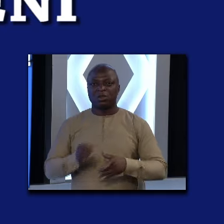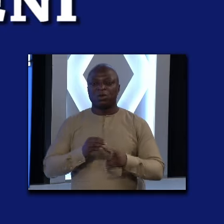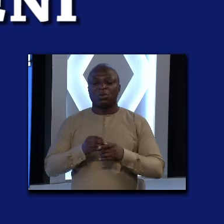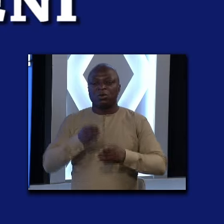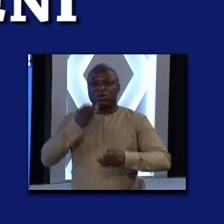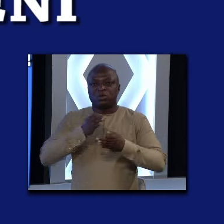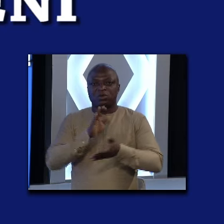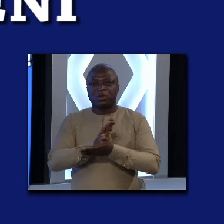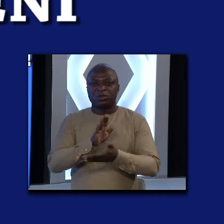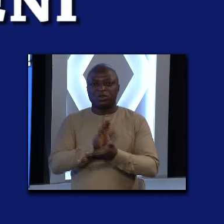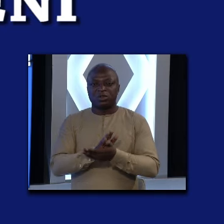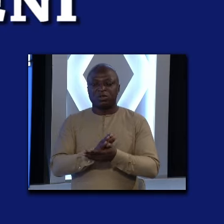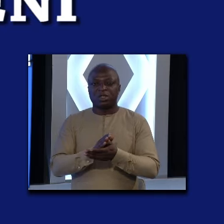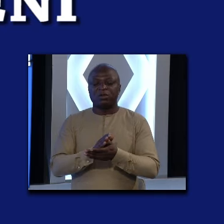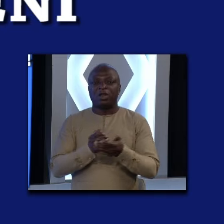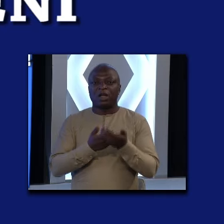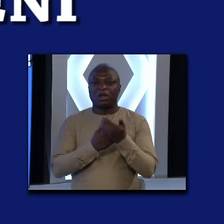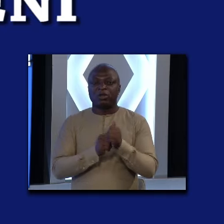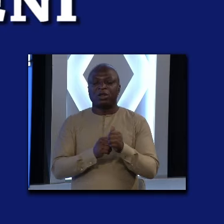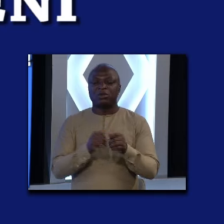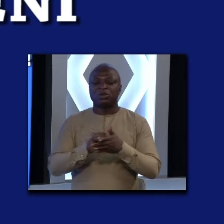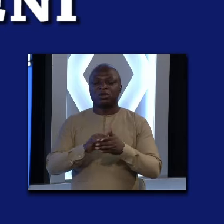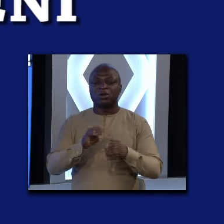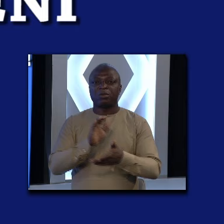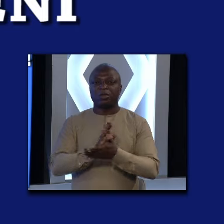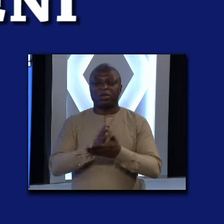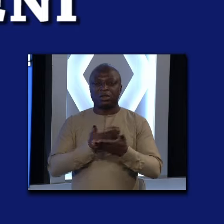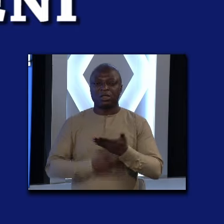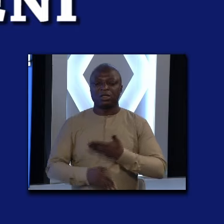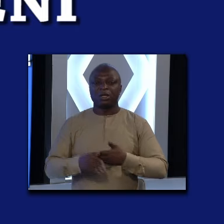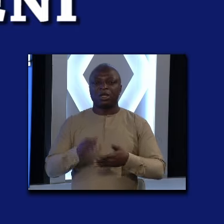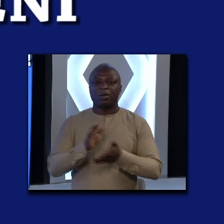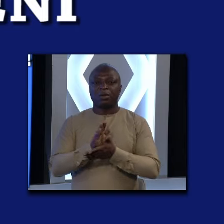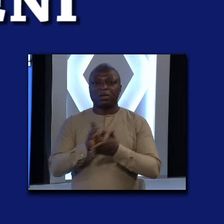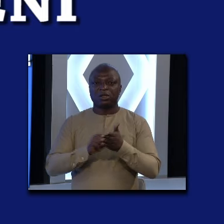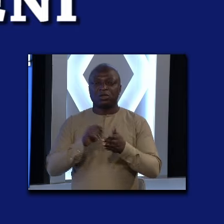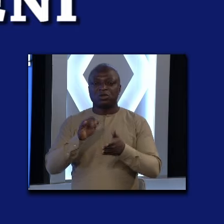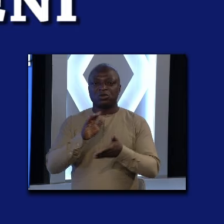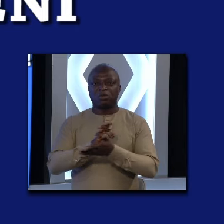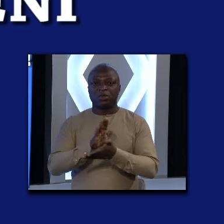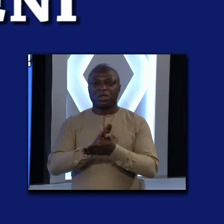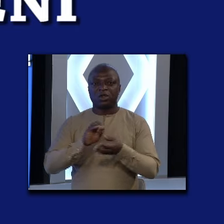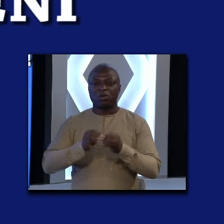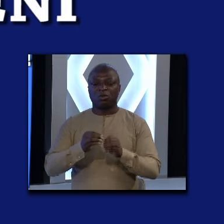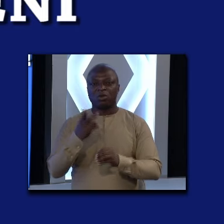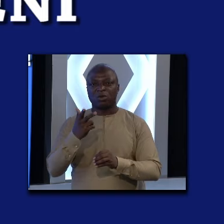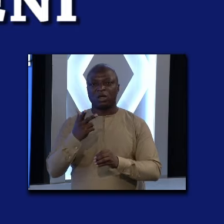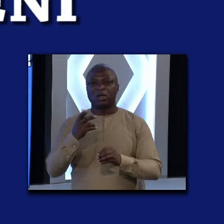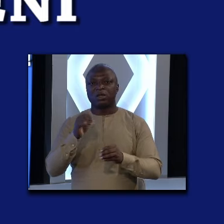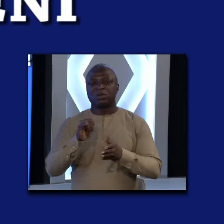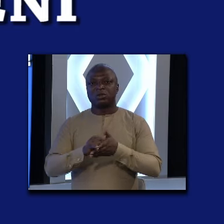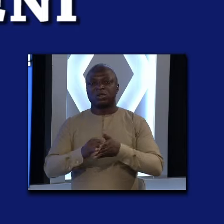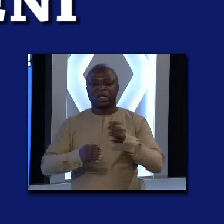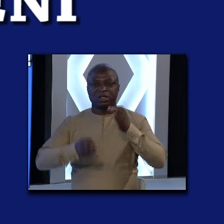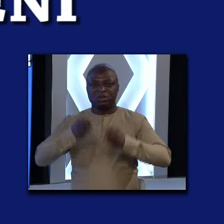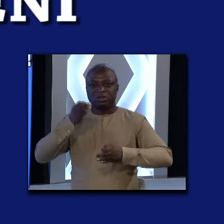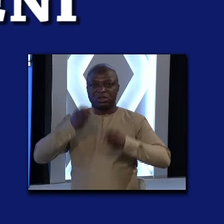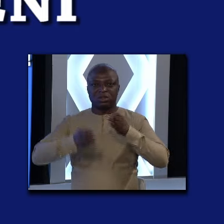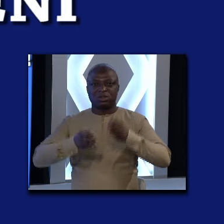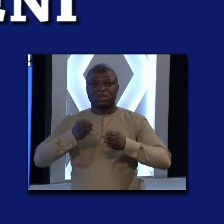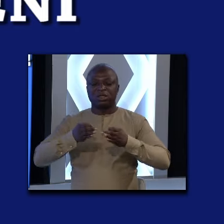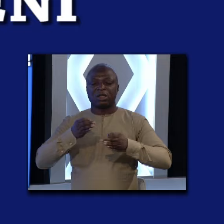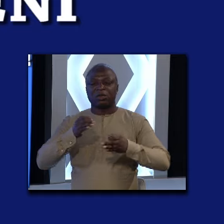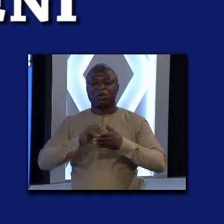jugement supplétif en tenant lieu. Un extrait du bulletin numéro 3 du casier judiciaire datant d'au moins